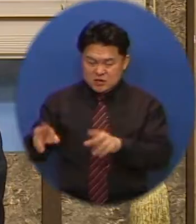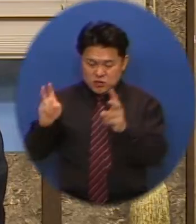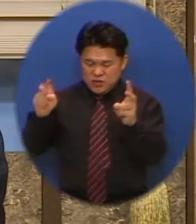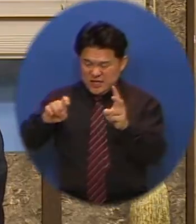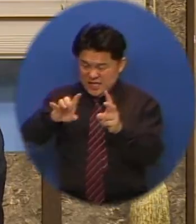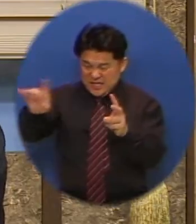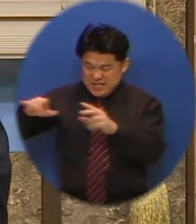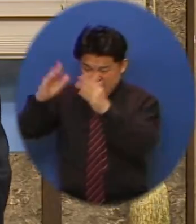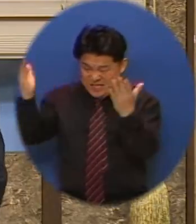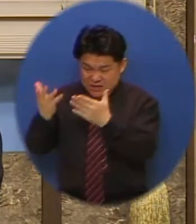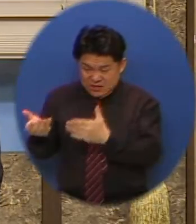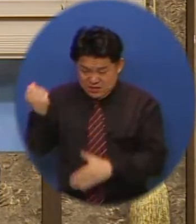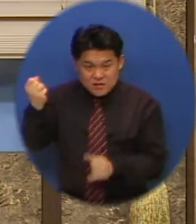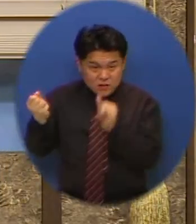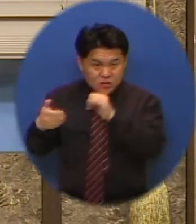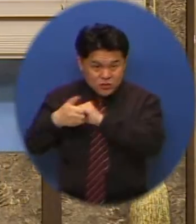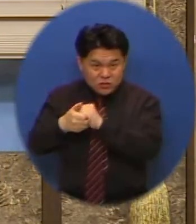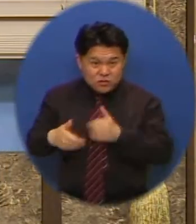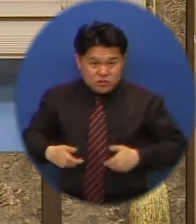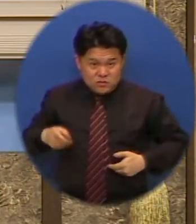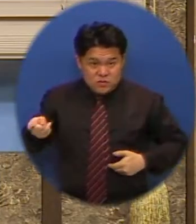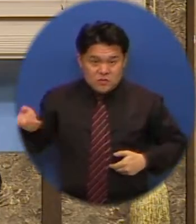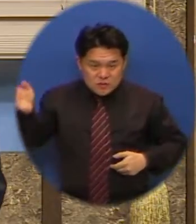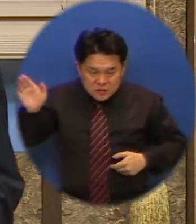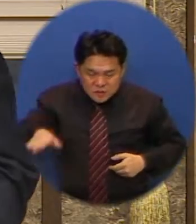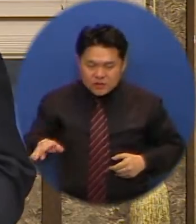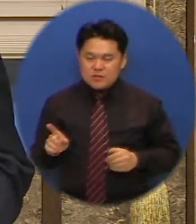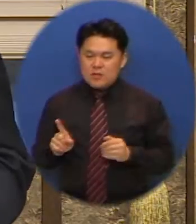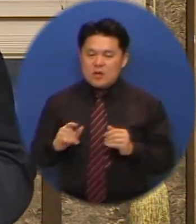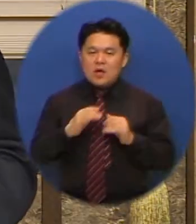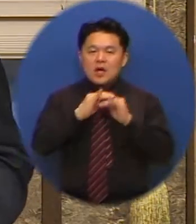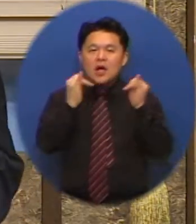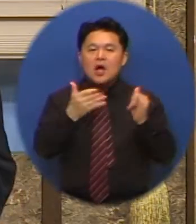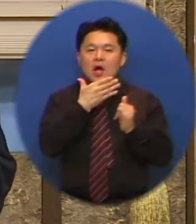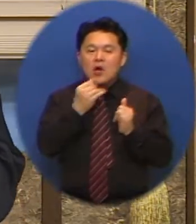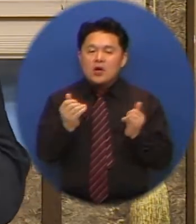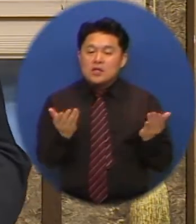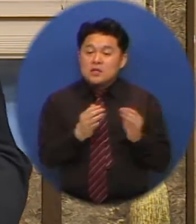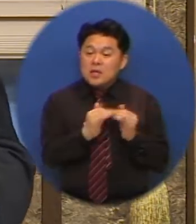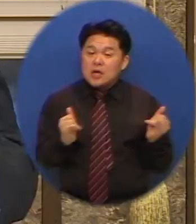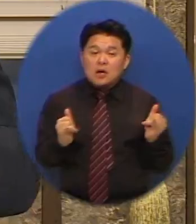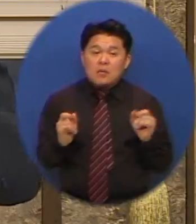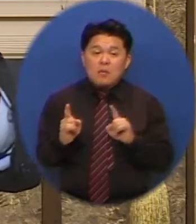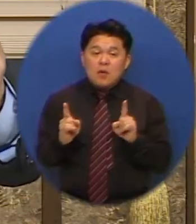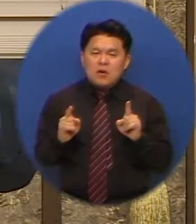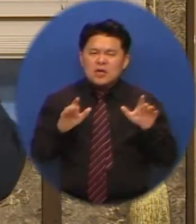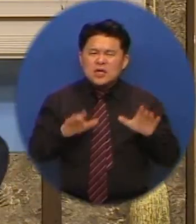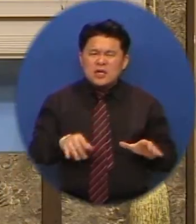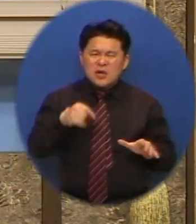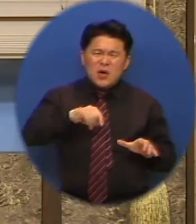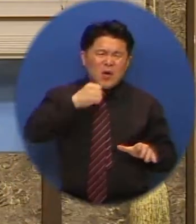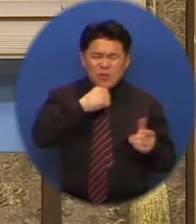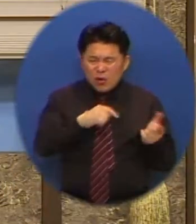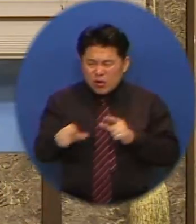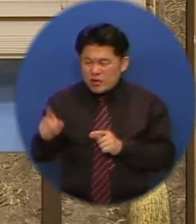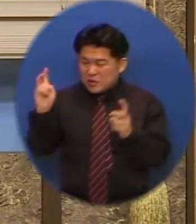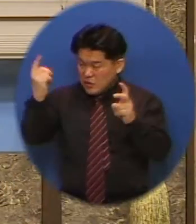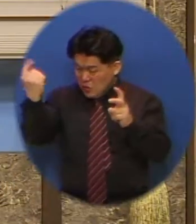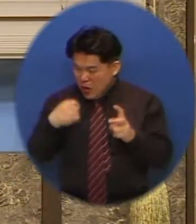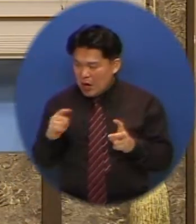되어 예. 있습니다. 그런데 네. 기업은 복지하는 분들은 우리 시설에 이런 애로사항을 기업이 와서